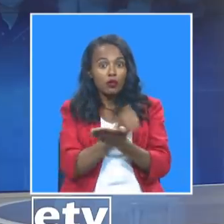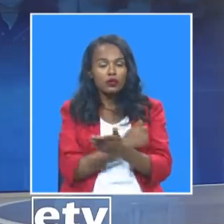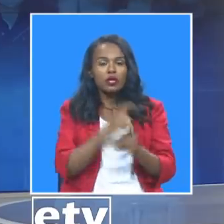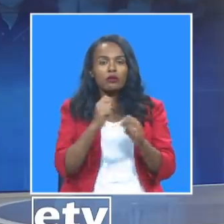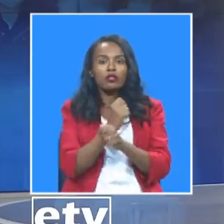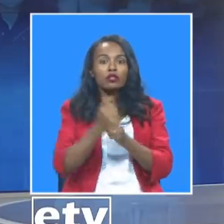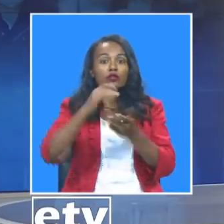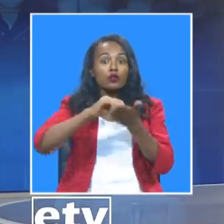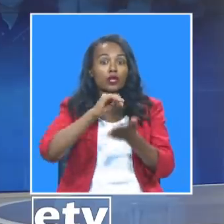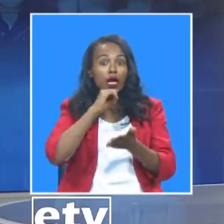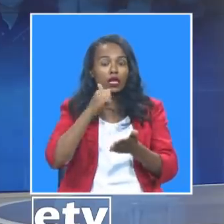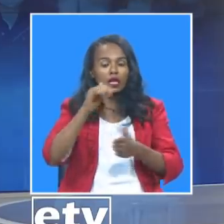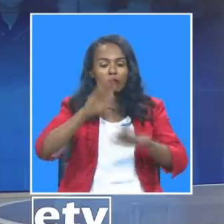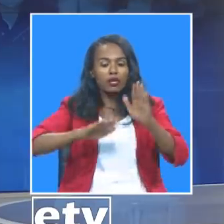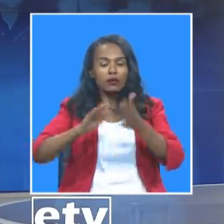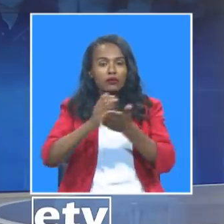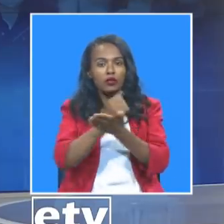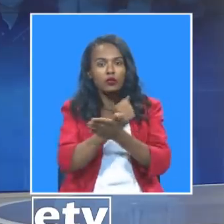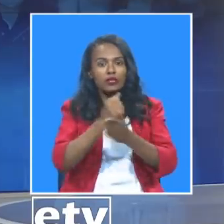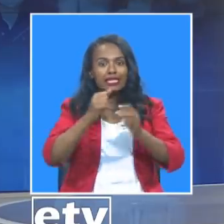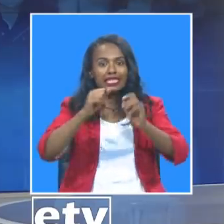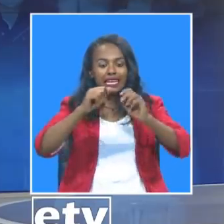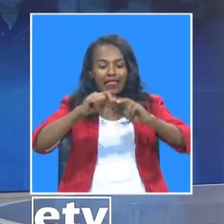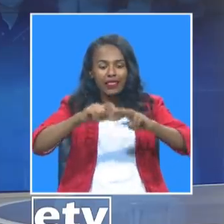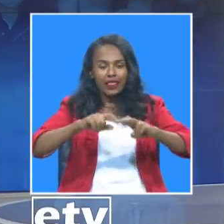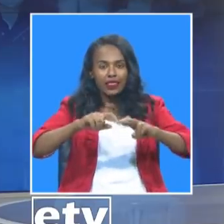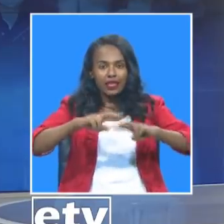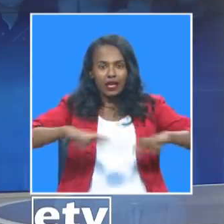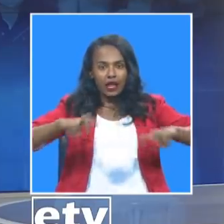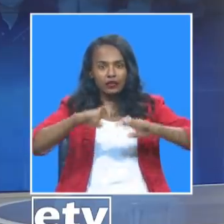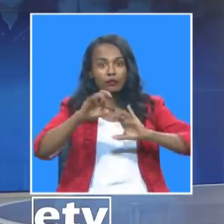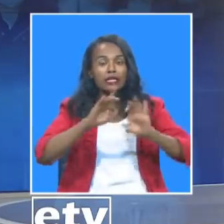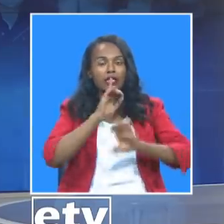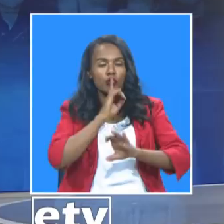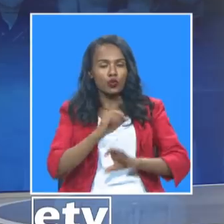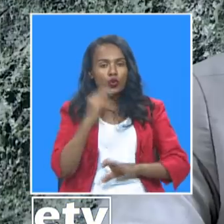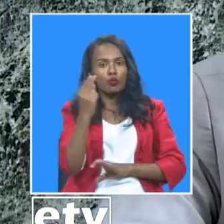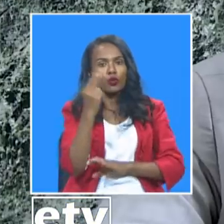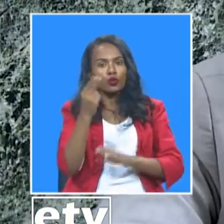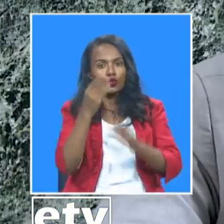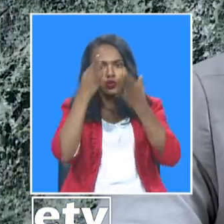ድርጊቱ እንዳይደገምና እርምት እንዲወሰድ ጥናት መደረጉንም ነው ቦርዱ የገለጸው።